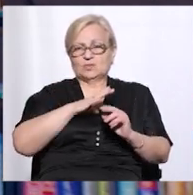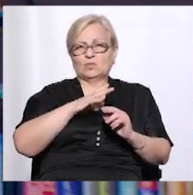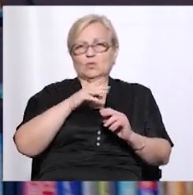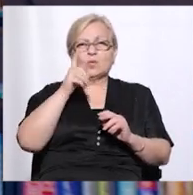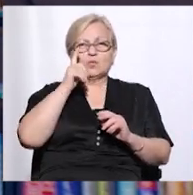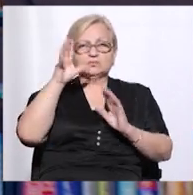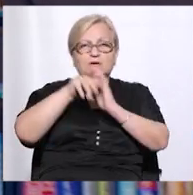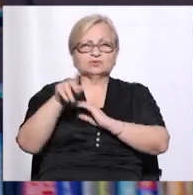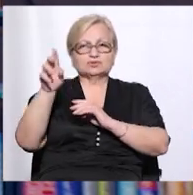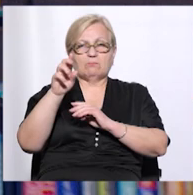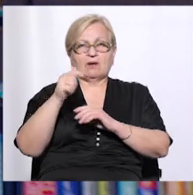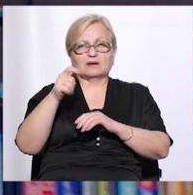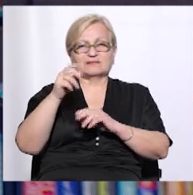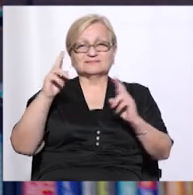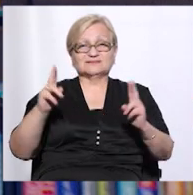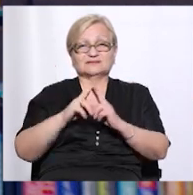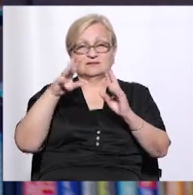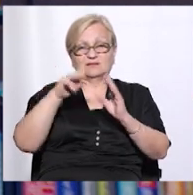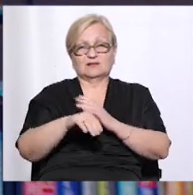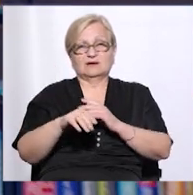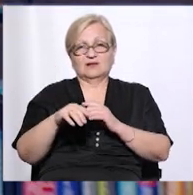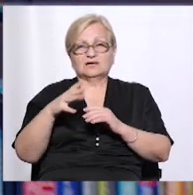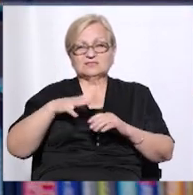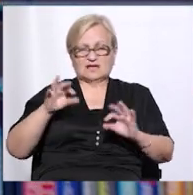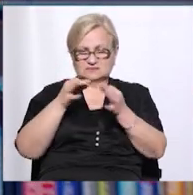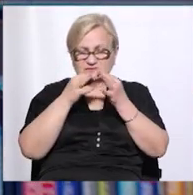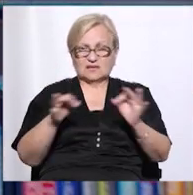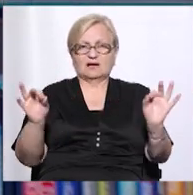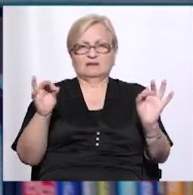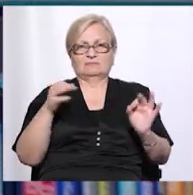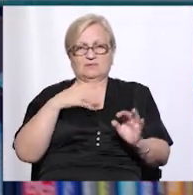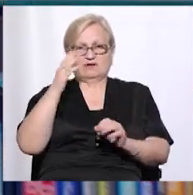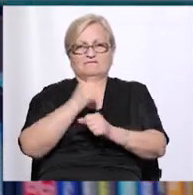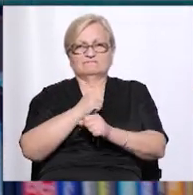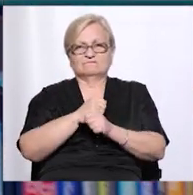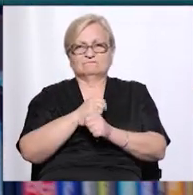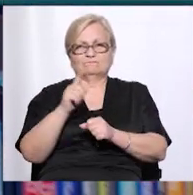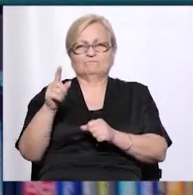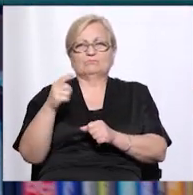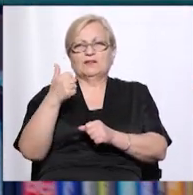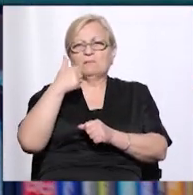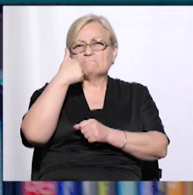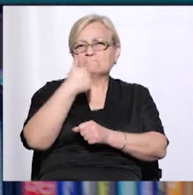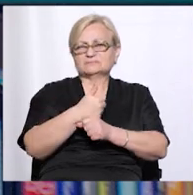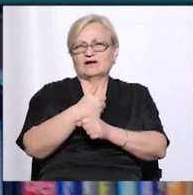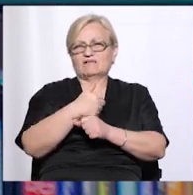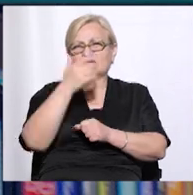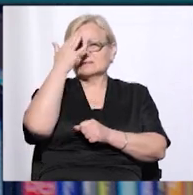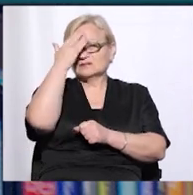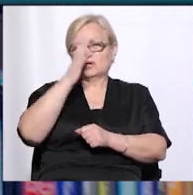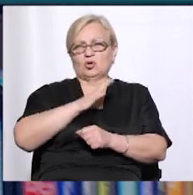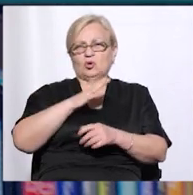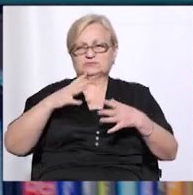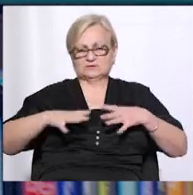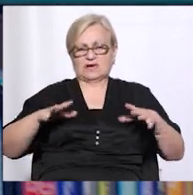და ალბათ ძალიან დიდი ტრაგედია, რომ აი ეს მწერალი, რომლის მთავარი იდეალი საქართველოს თავისუფლება იყო და